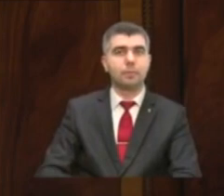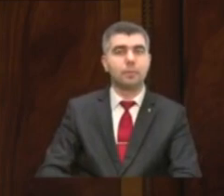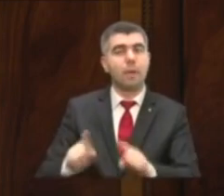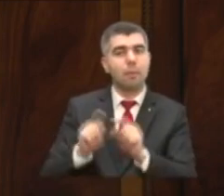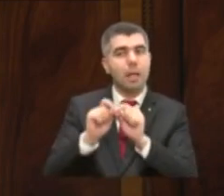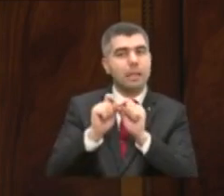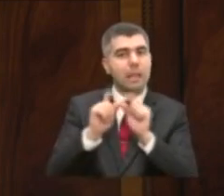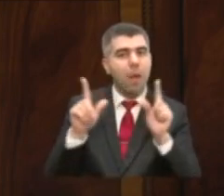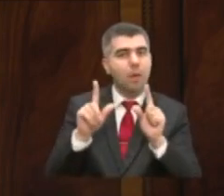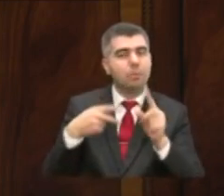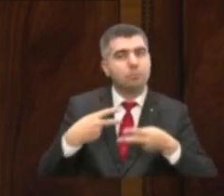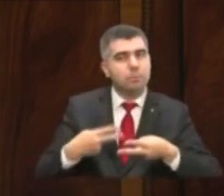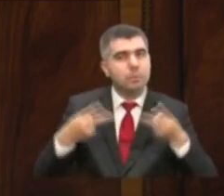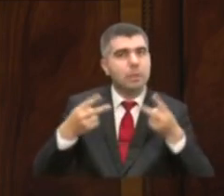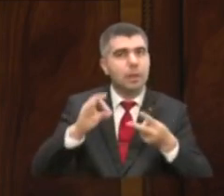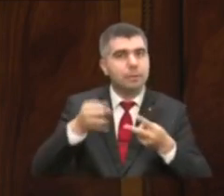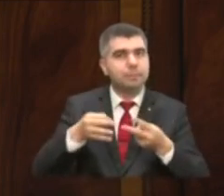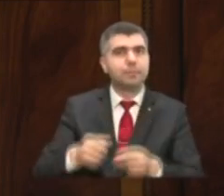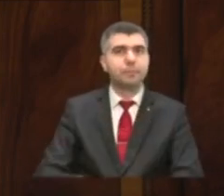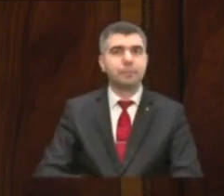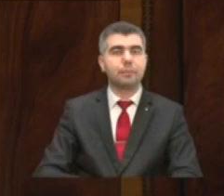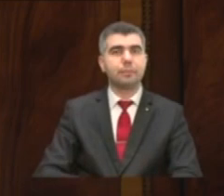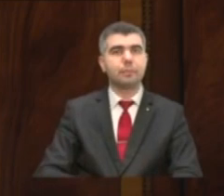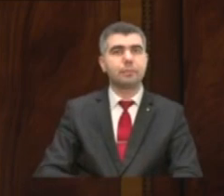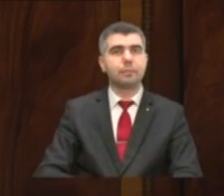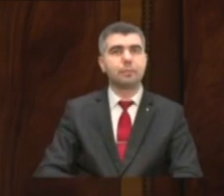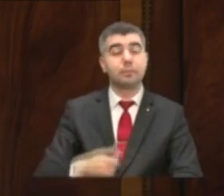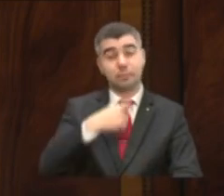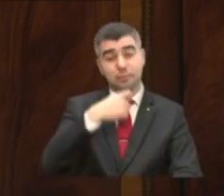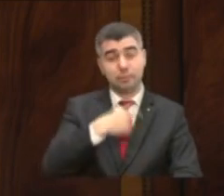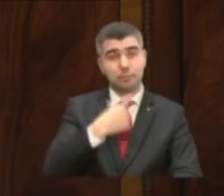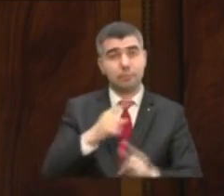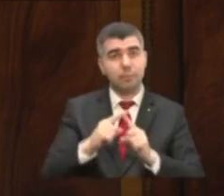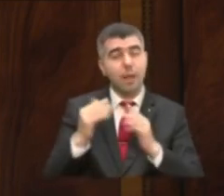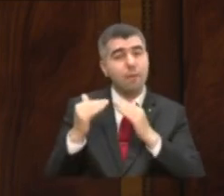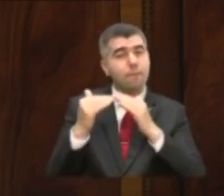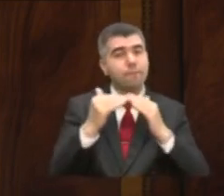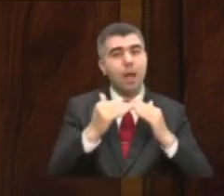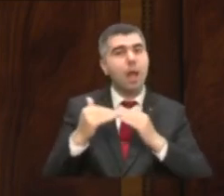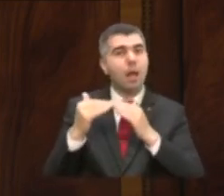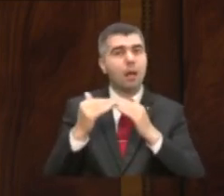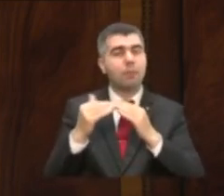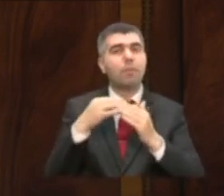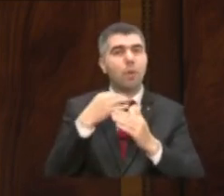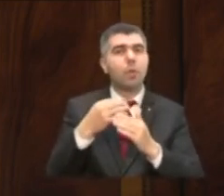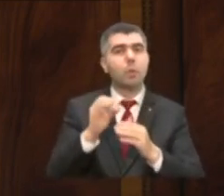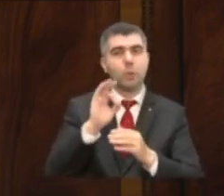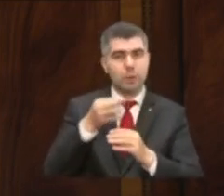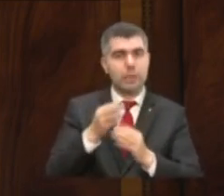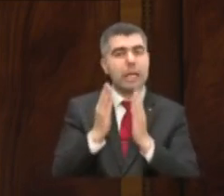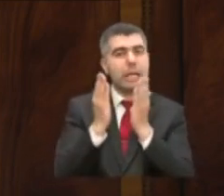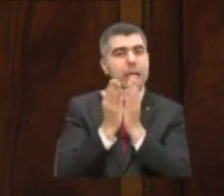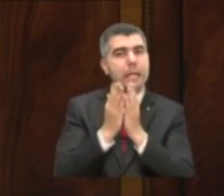التوضيح الذي أردنا أن أتي به هنا. أنا متفق مع الأخوات والإخوان اللي قالوا بأن قطاع